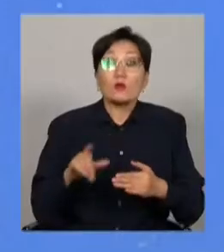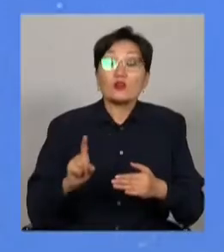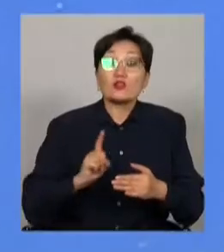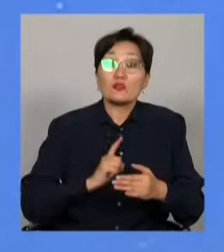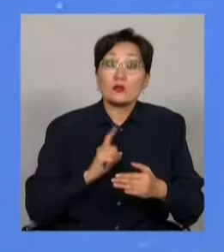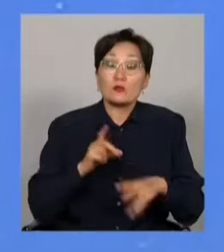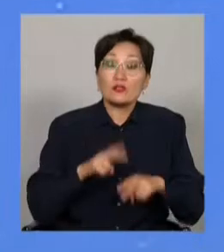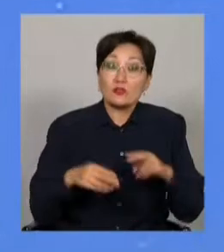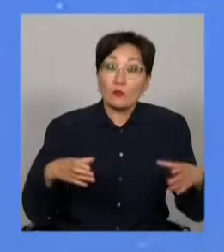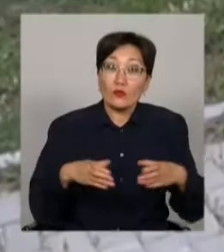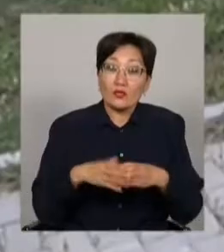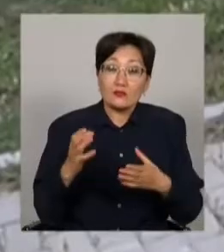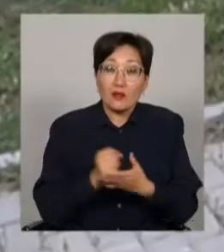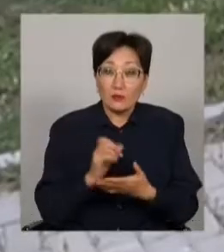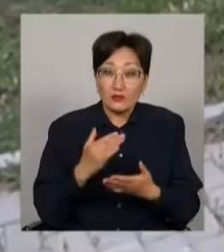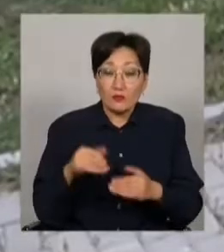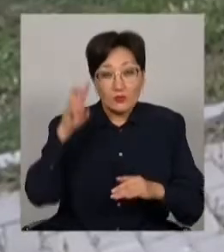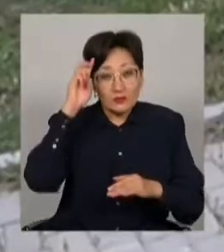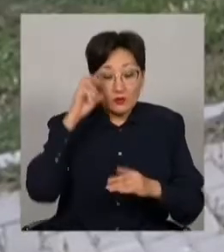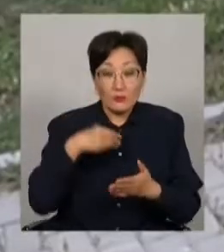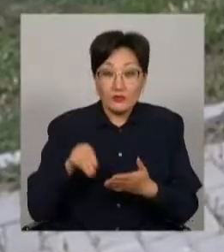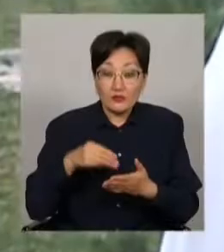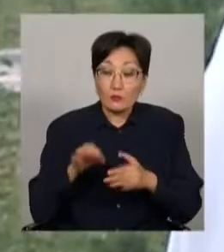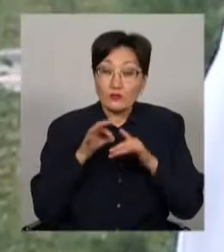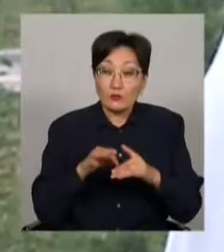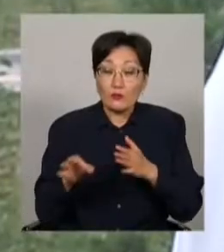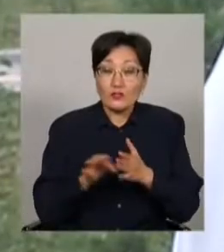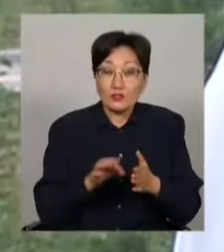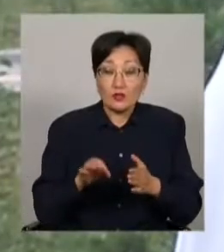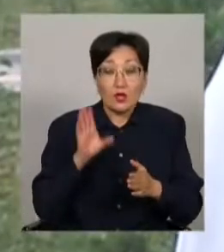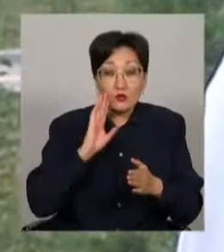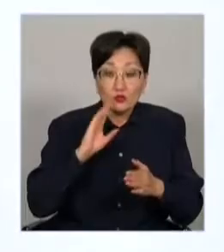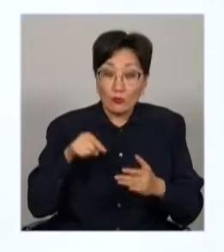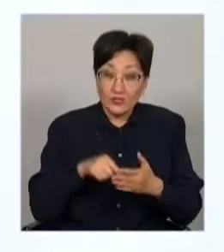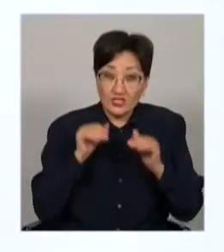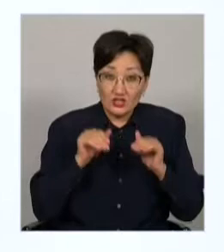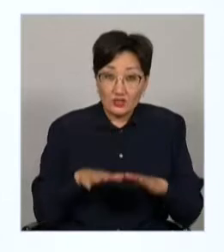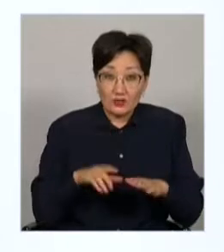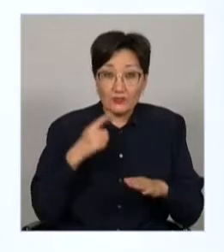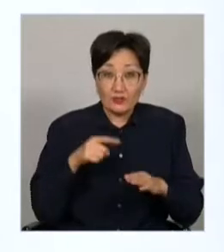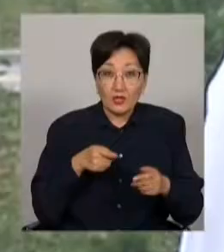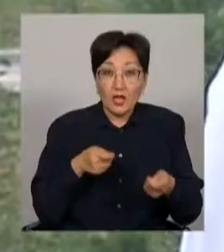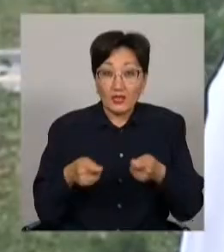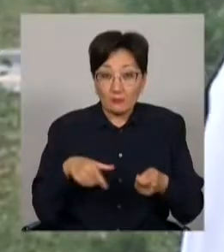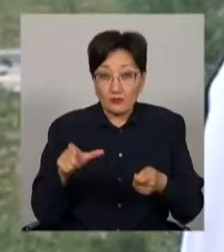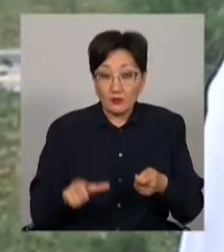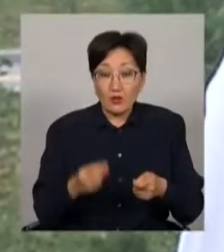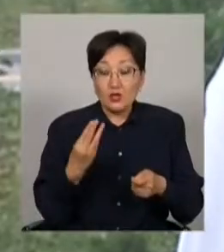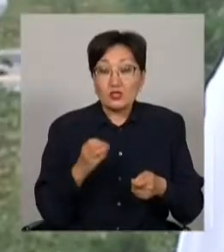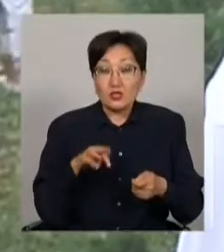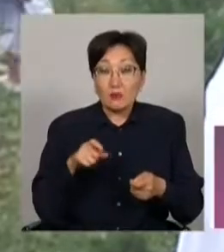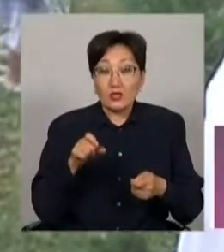күткізгені мердігердің табылмауы ғана. Мемлекеттік сатып алу жүргізілсе, бірден су мәселесін шешемін дейді әкімнің өзі. Шамалған